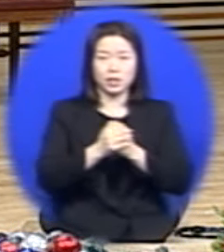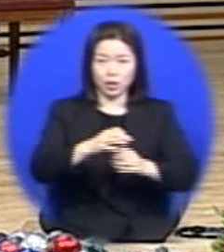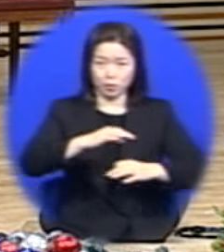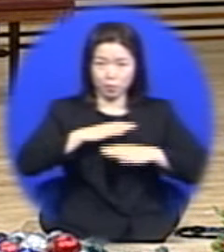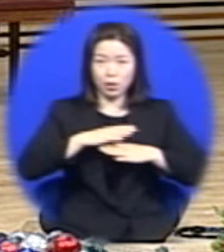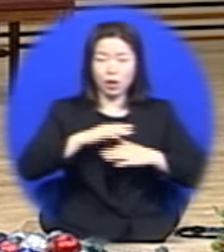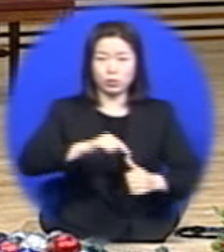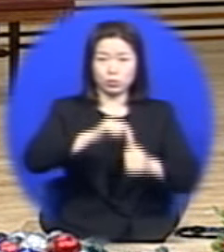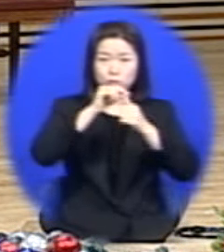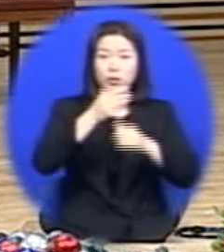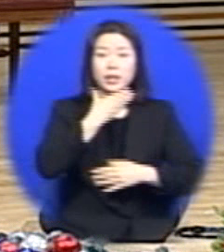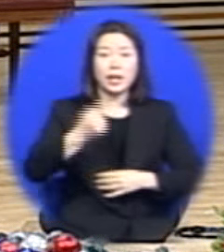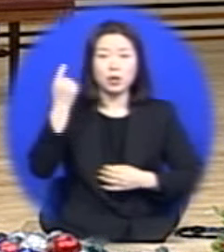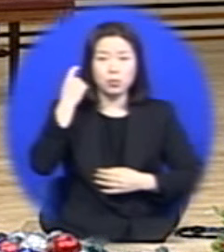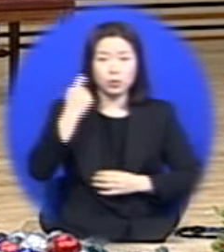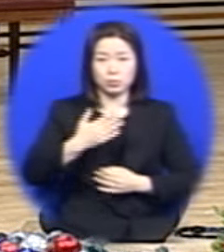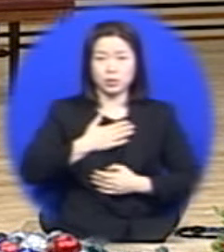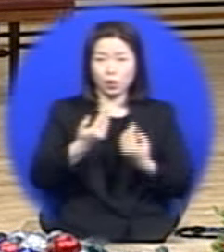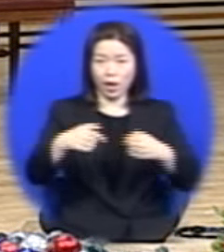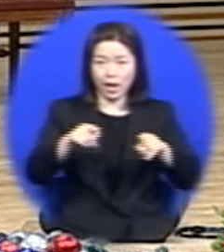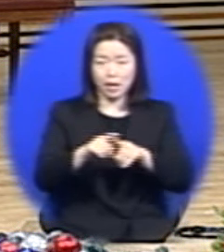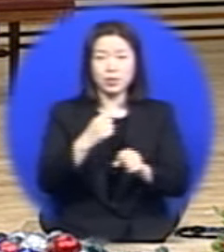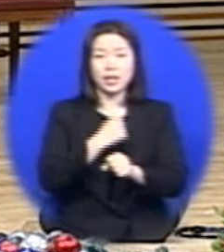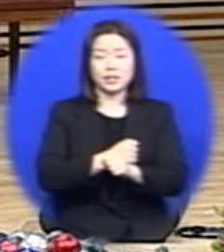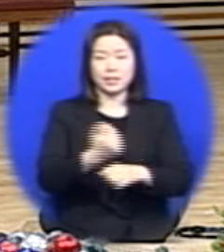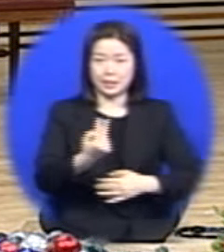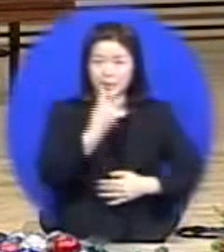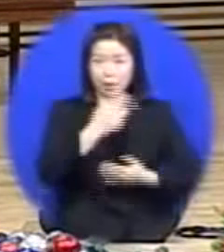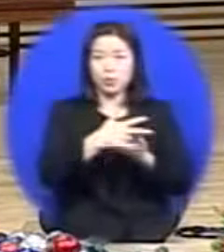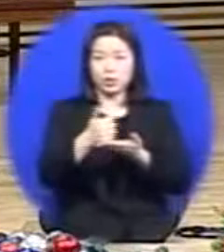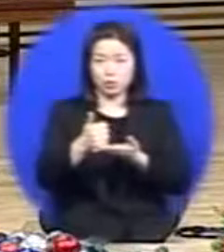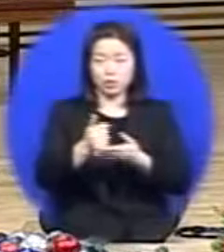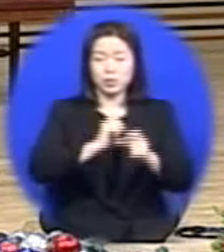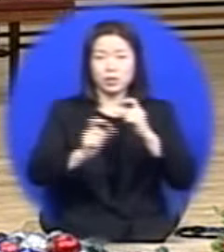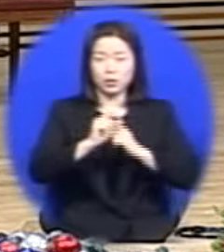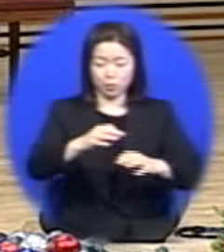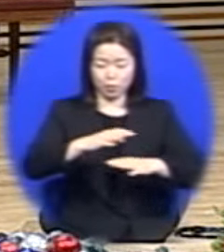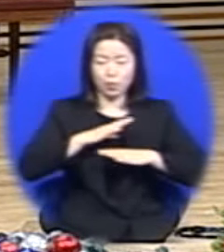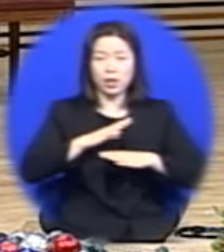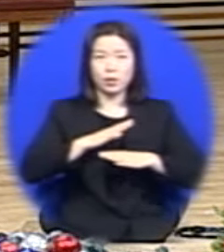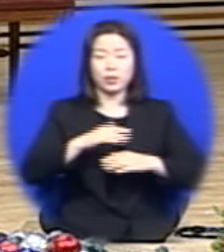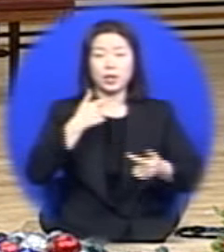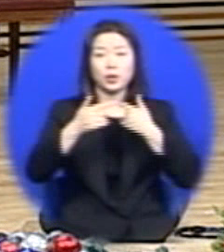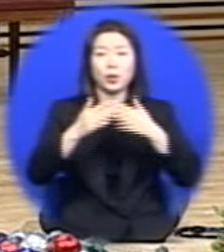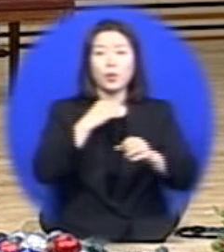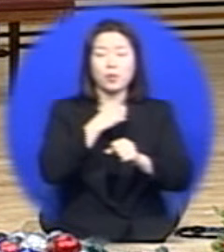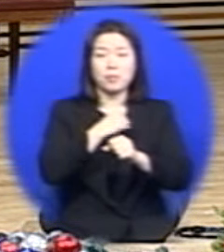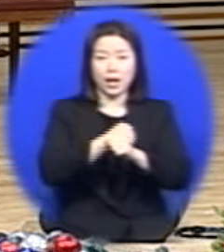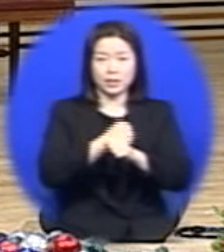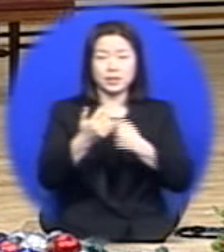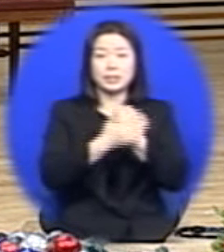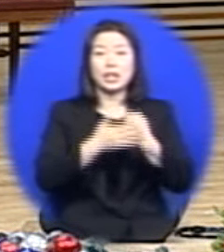복음 또 저와 함께 하시는 생명의 주님 더 놀라웠게 경험하는 은혜가 있었습니다.